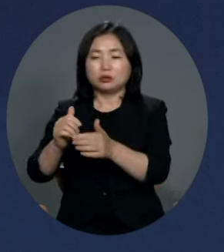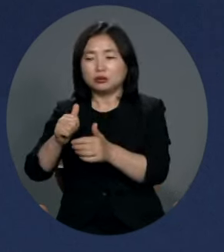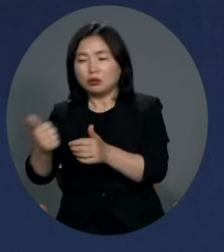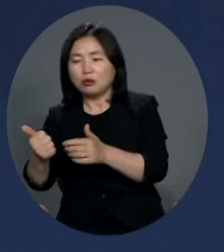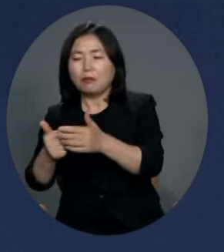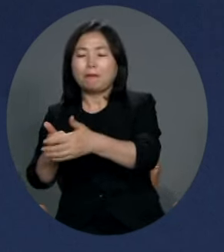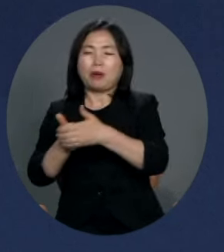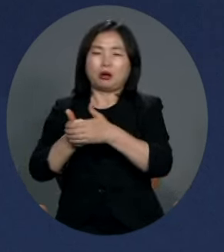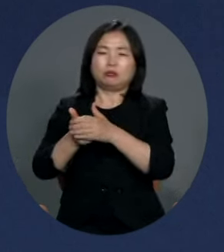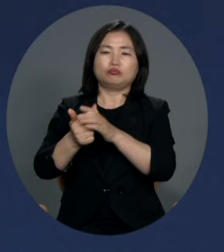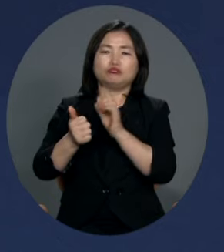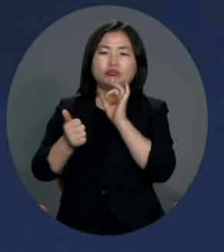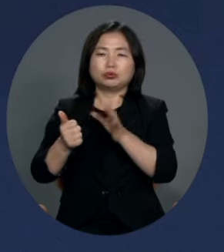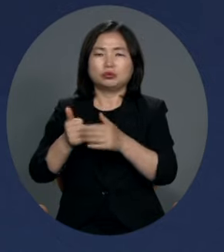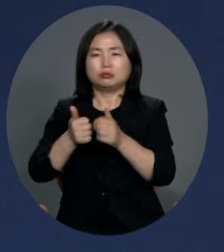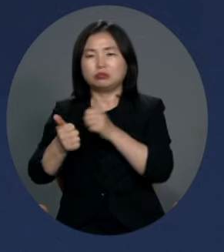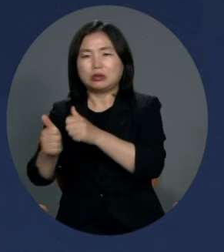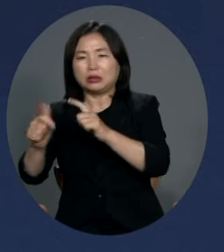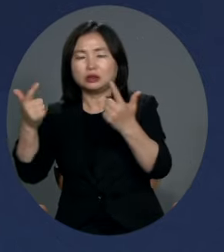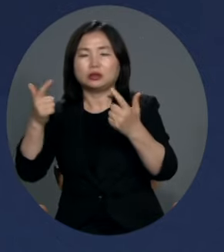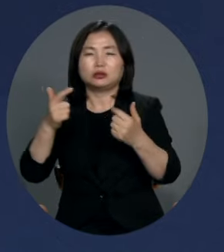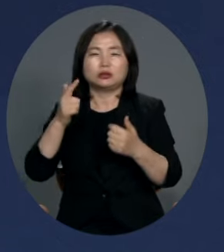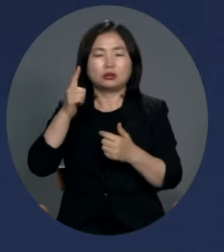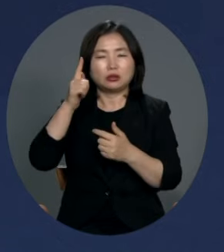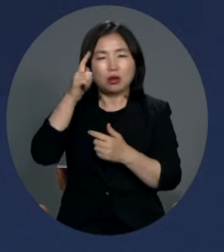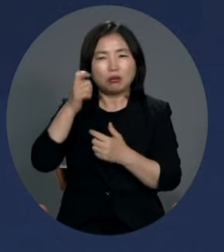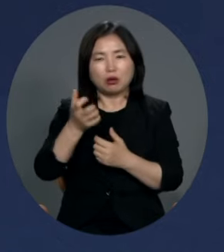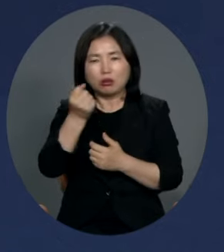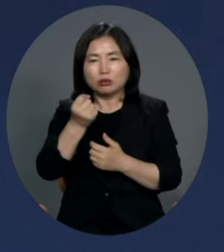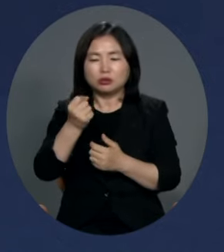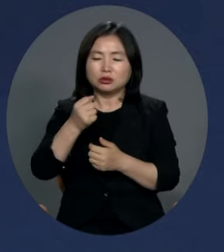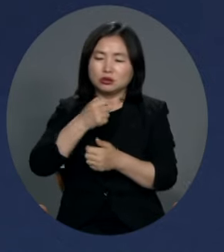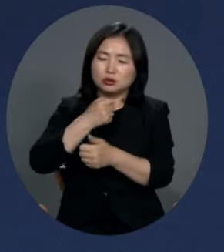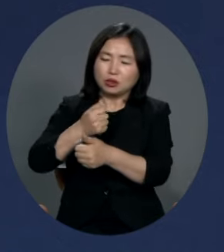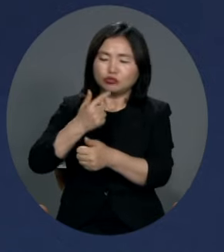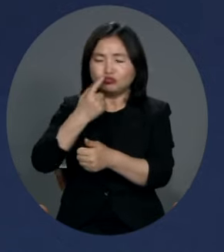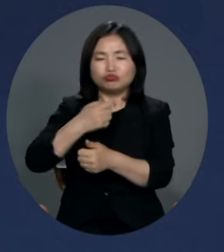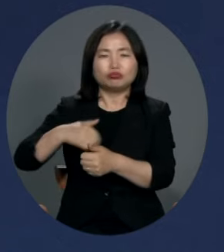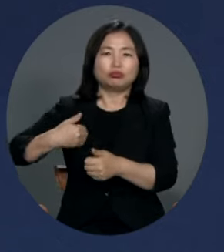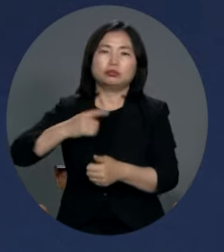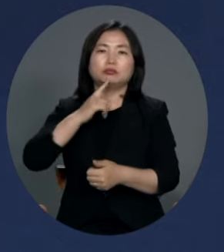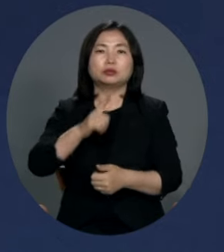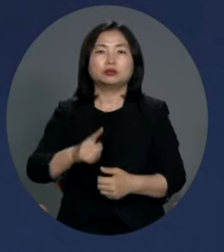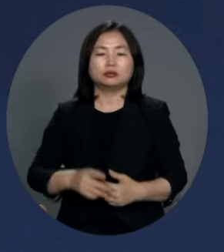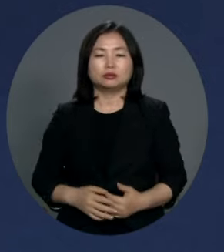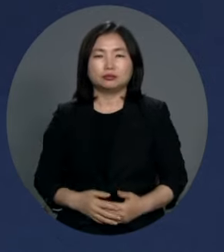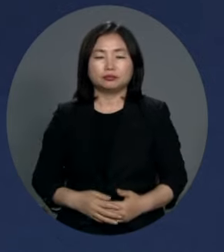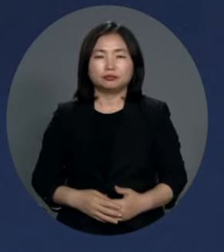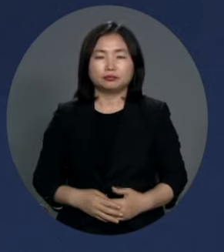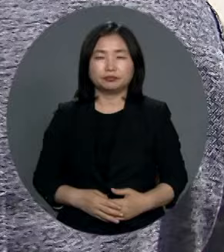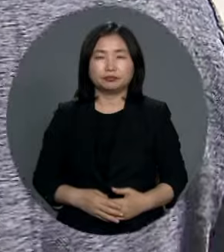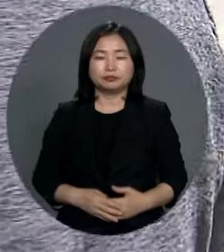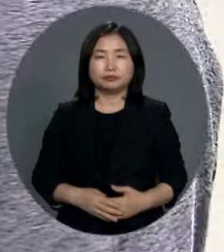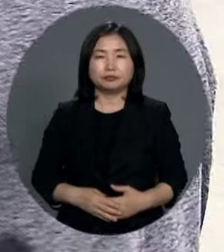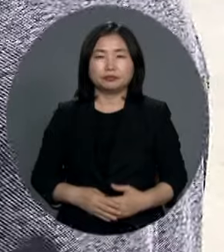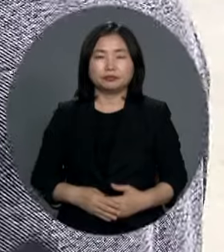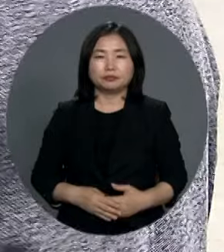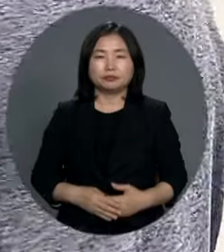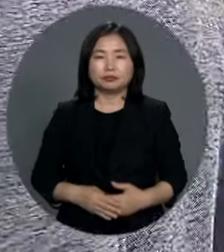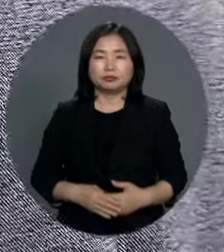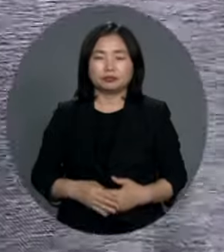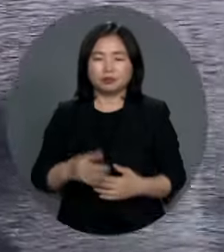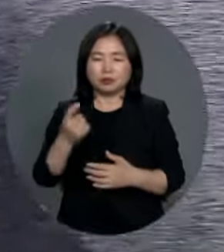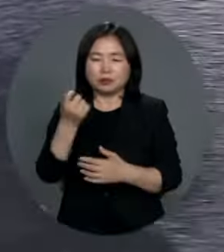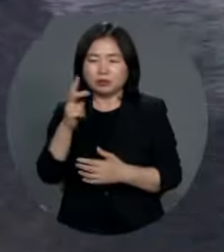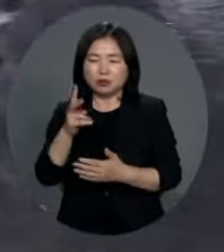넘고을 물리적인 가해는 없었다며 카메라를 매고 있는 것도 기자인 줄도 몰랐다고 설명했습니다 불편한